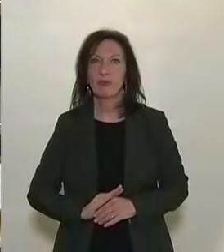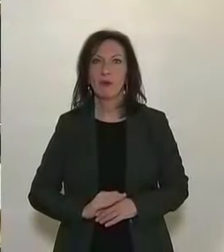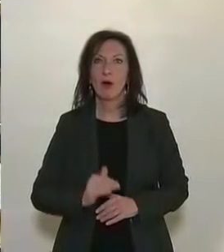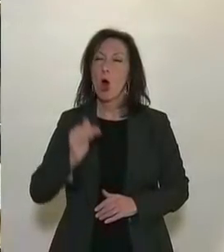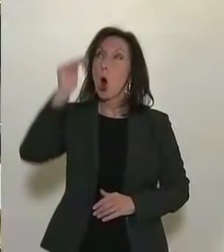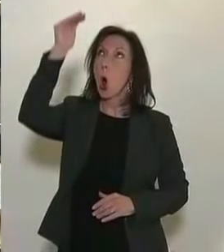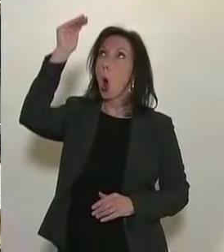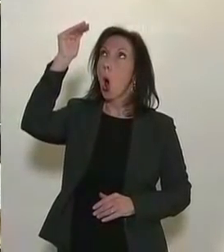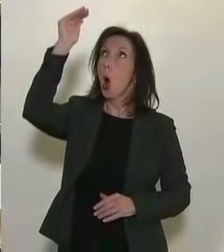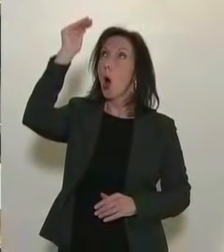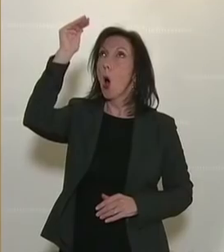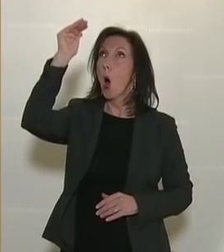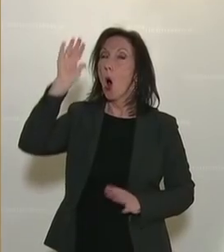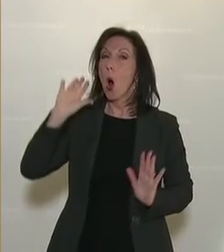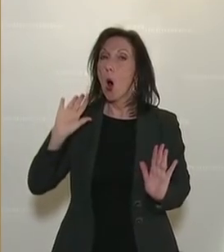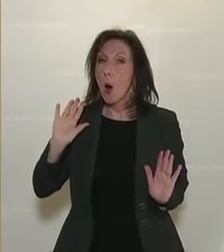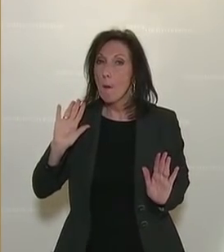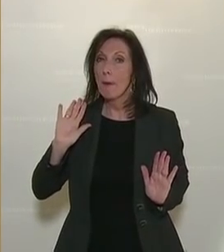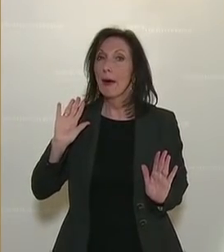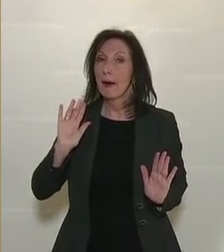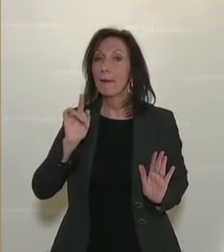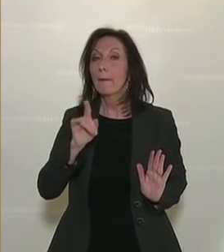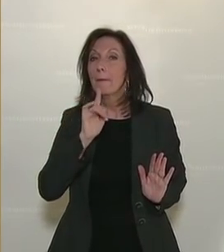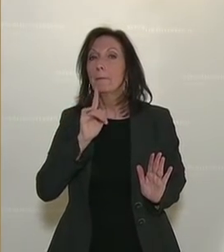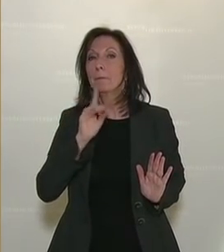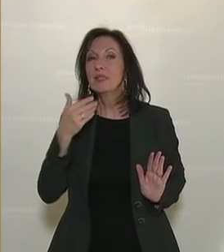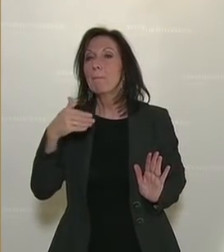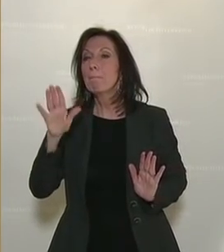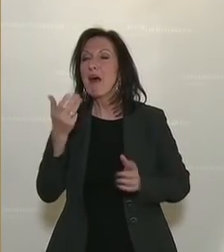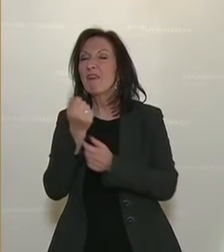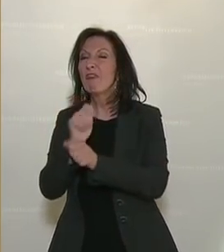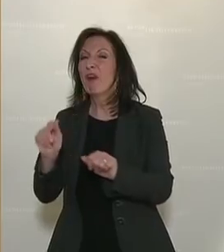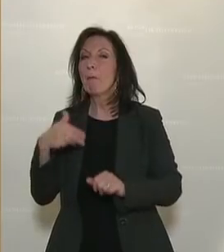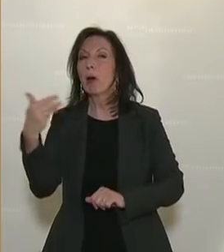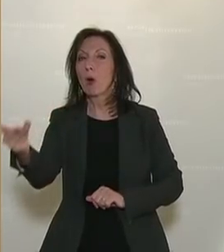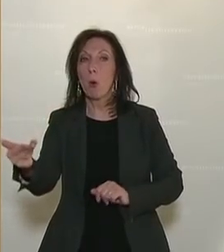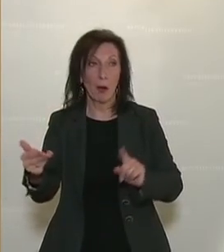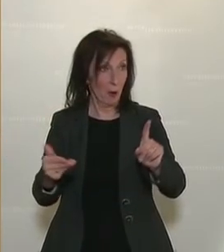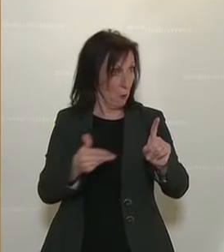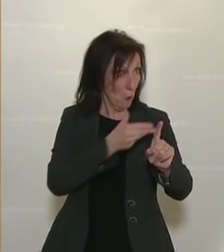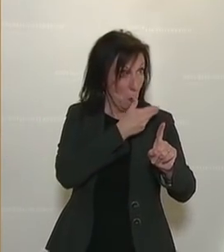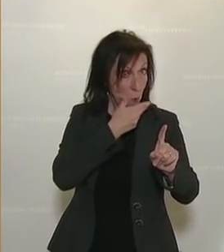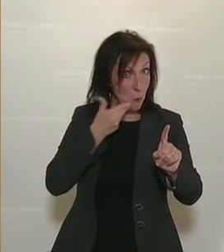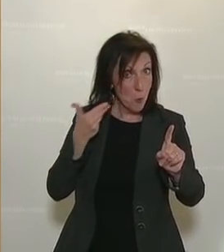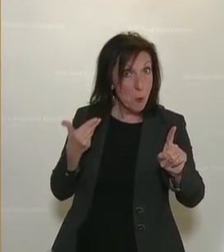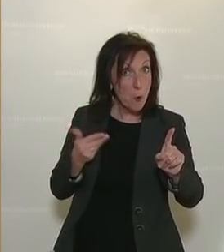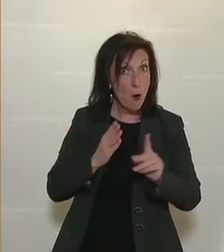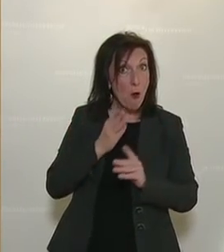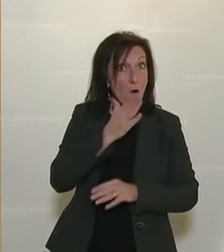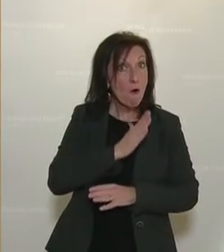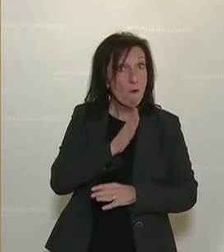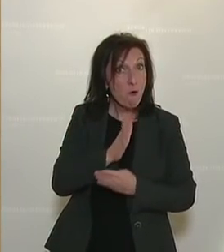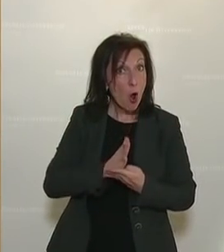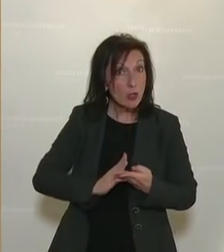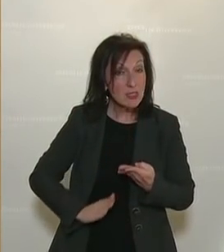Obrigkeit gnädigerweise belohnt werden, indem sie ein bisschen mehr Freiheiten bekommen, und jene, die nicht machen wollen, die Bösen sind, das